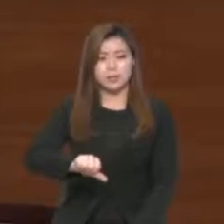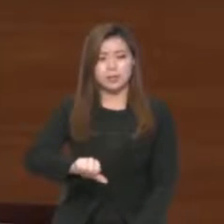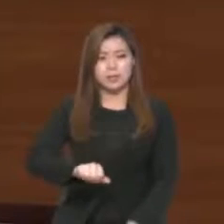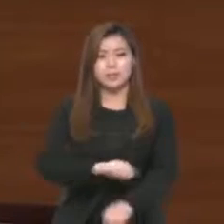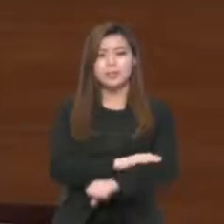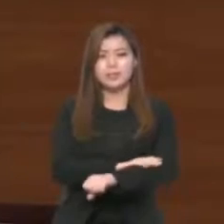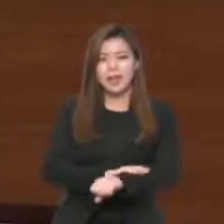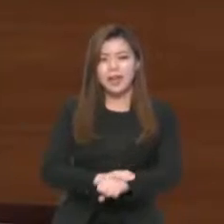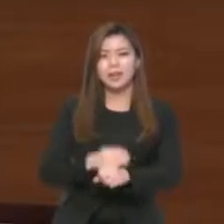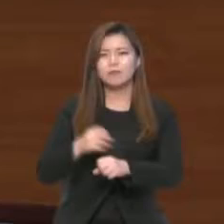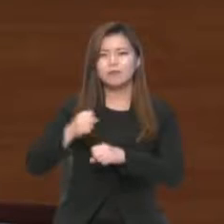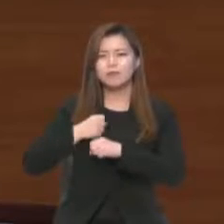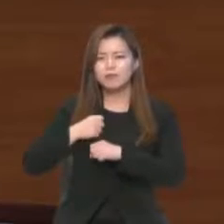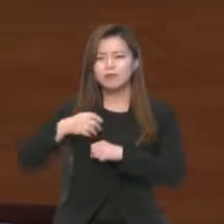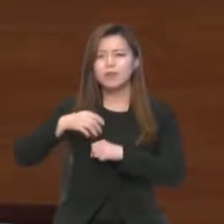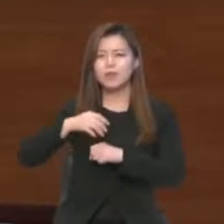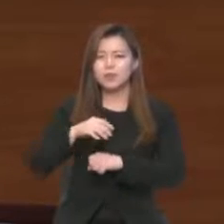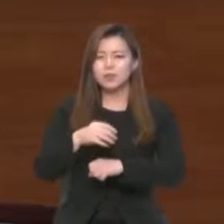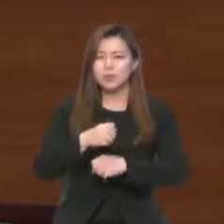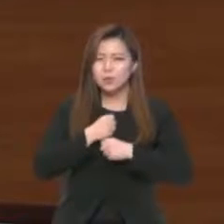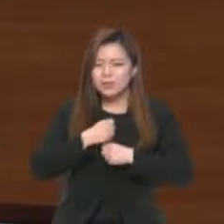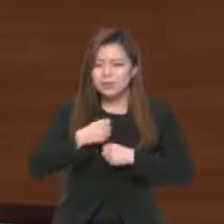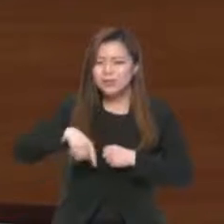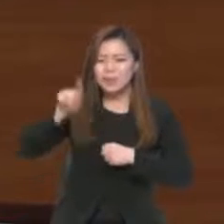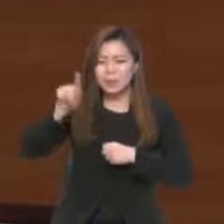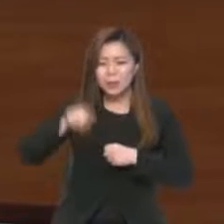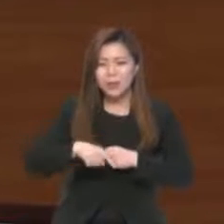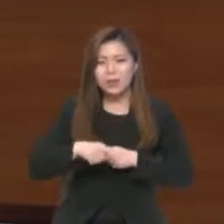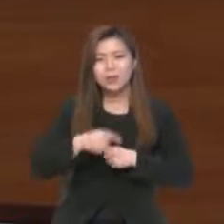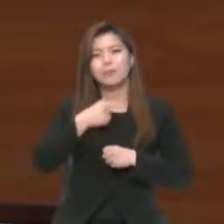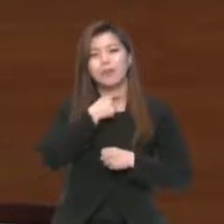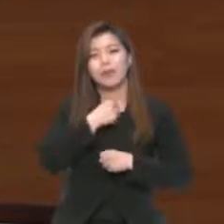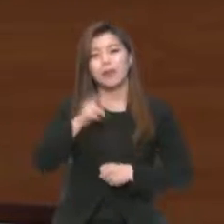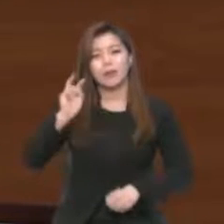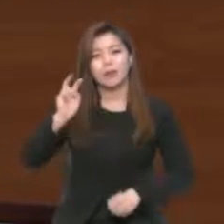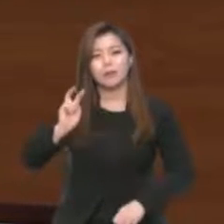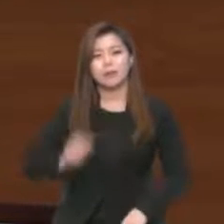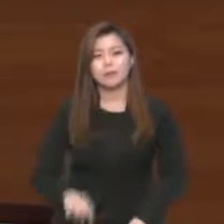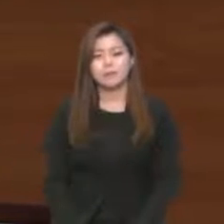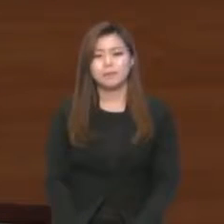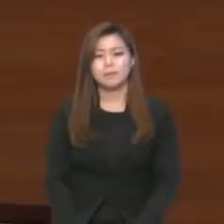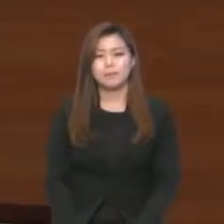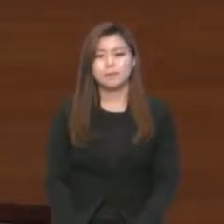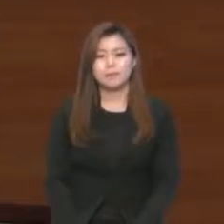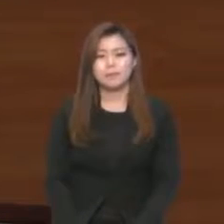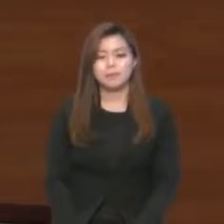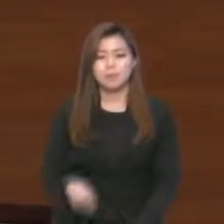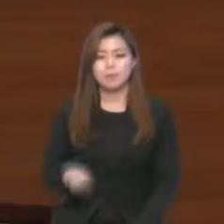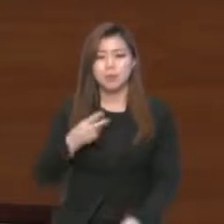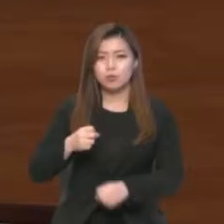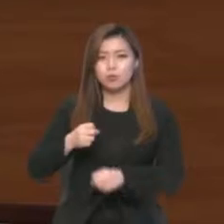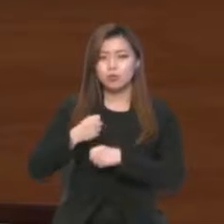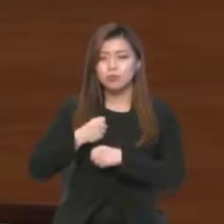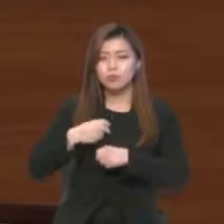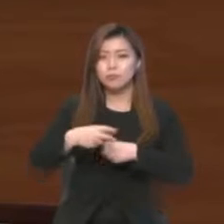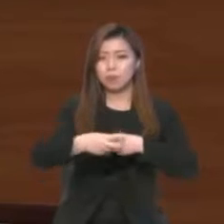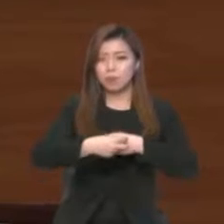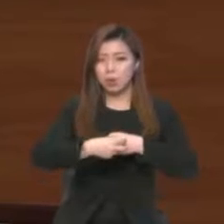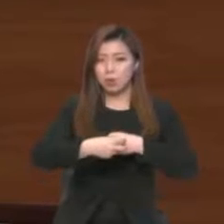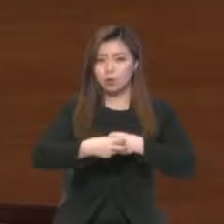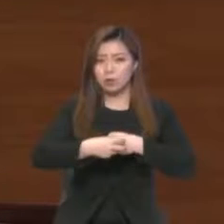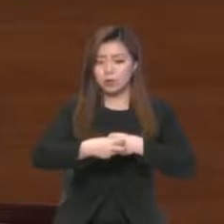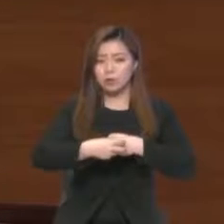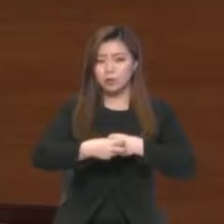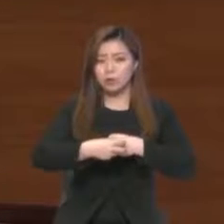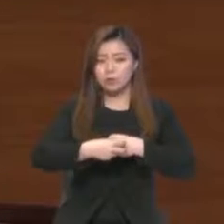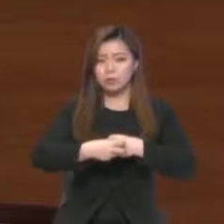복무를 하고 돌아오기를 바랄 것 같고요. 또 만약에 병사가 아프다면 군병원이나 또는 민간병원에서도